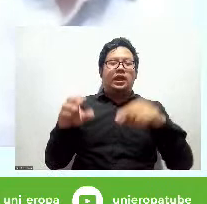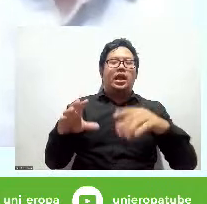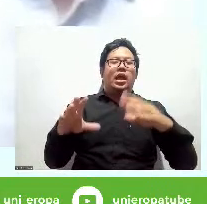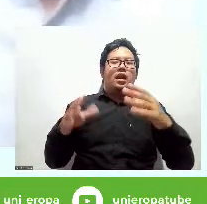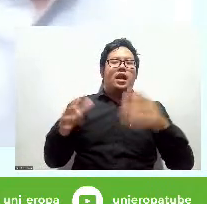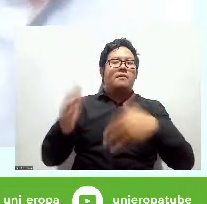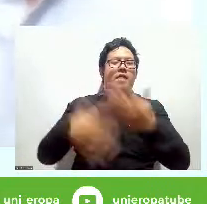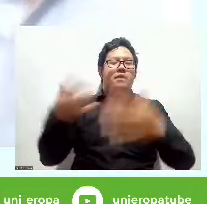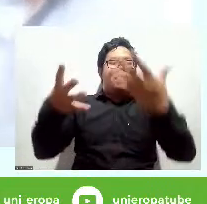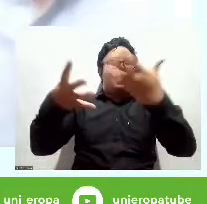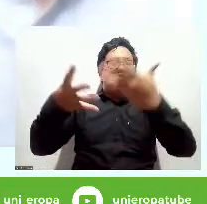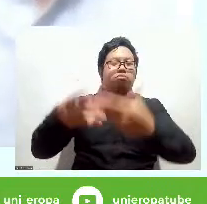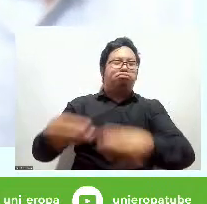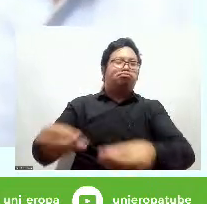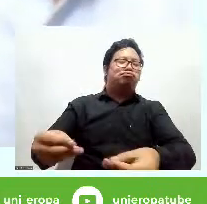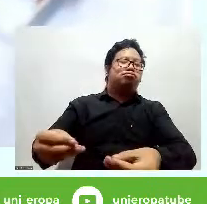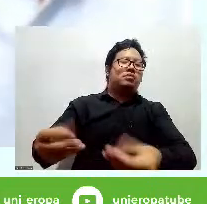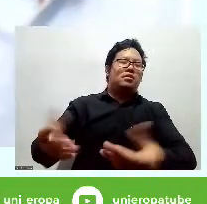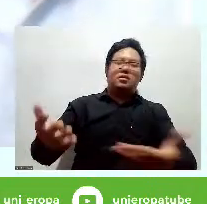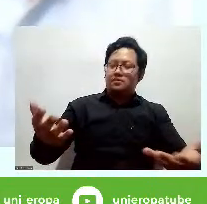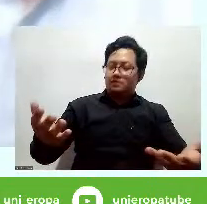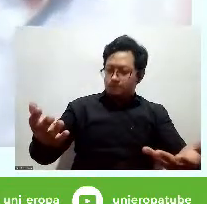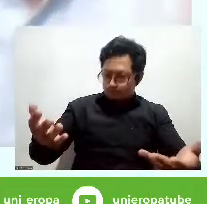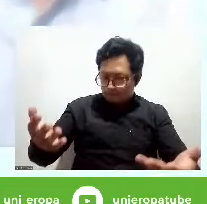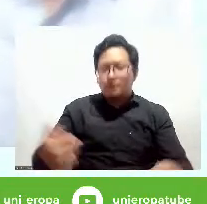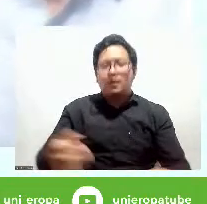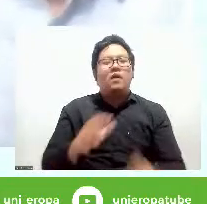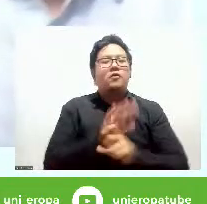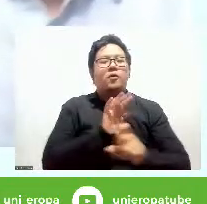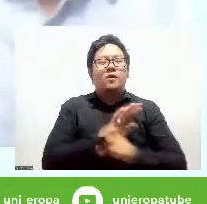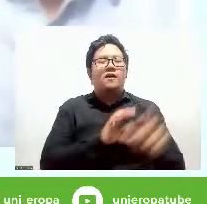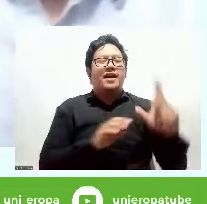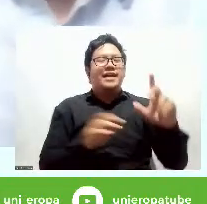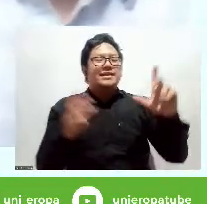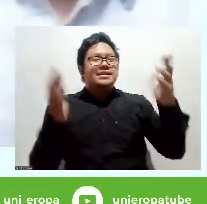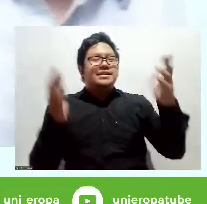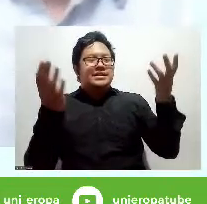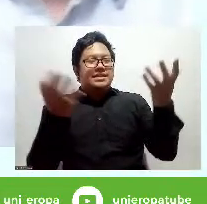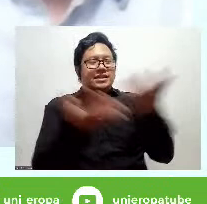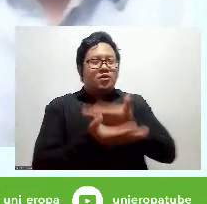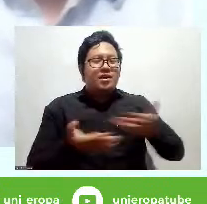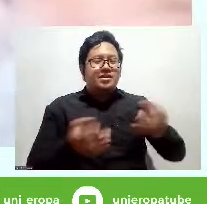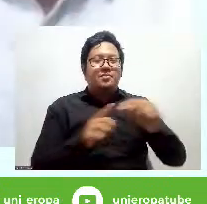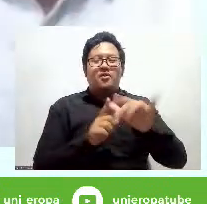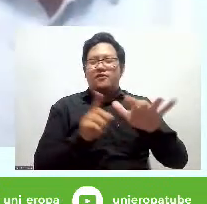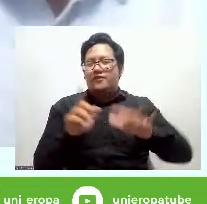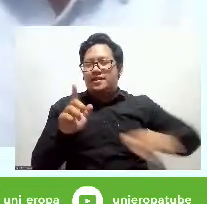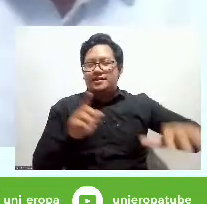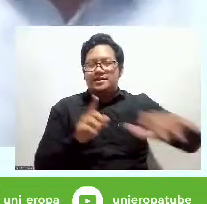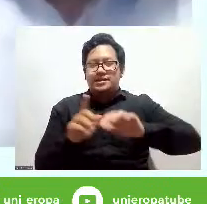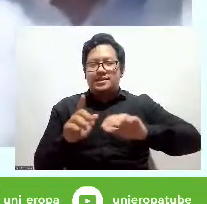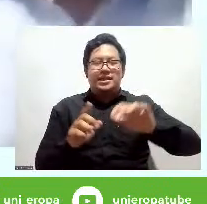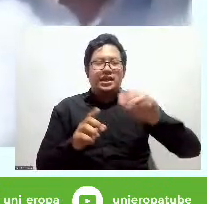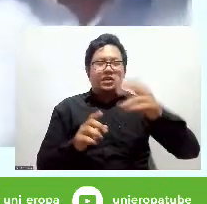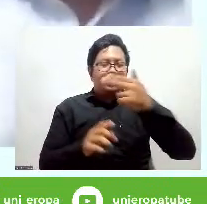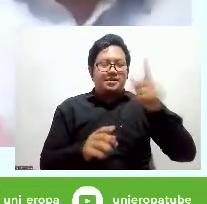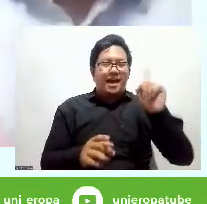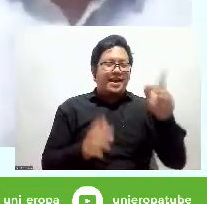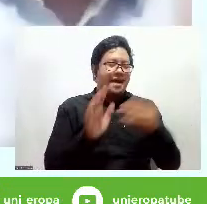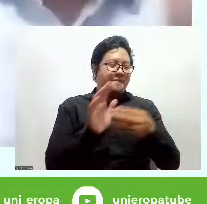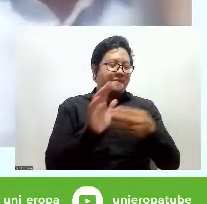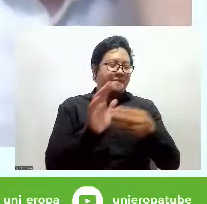contoh-contohnya di beberapa provinsi di Indonesia itu masih ada juga mitos yang mengatakan bahwa kalau makan